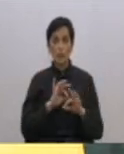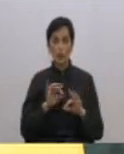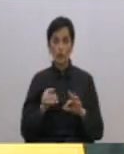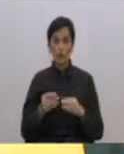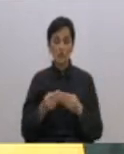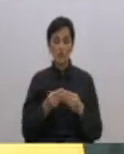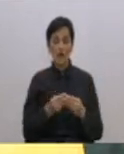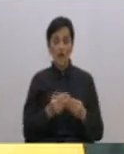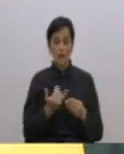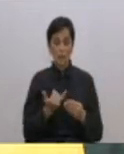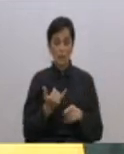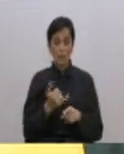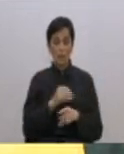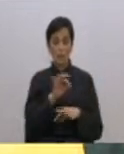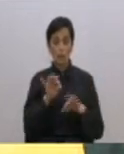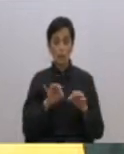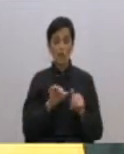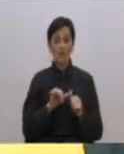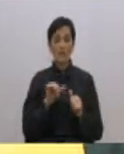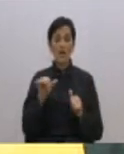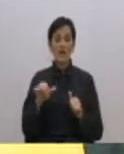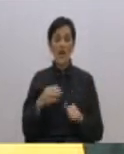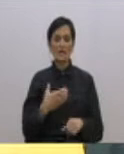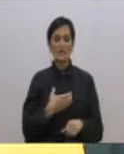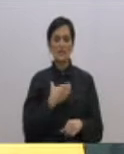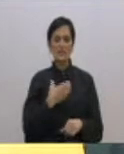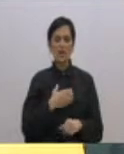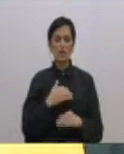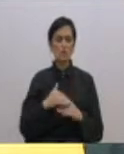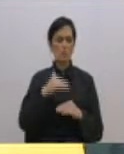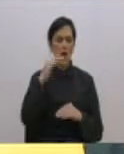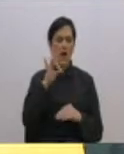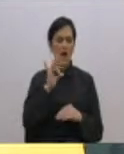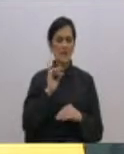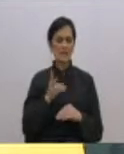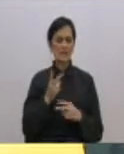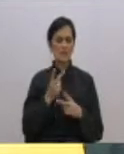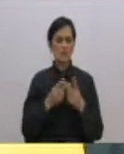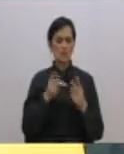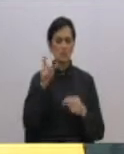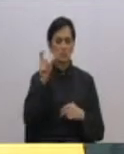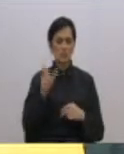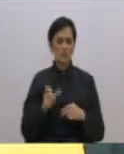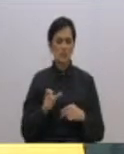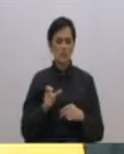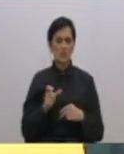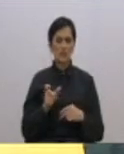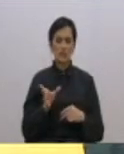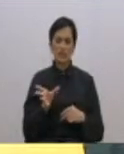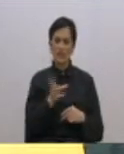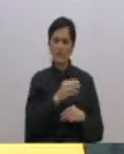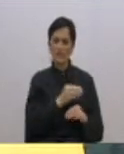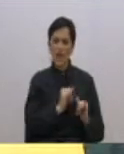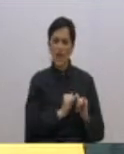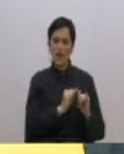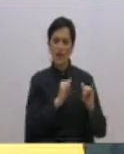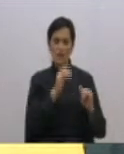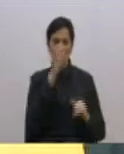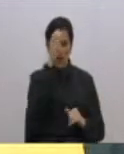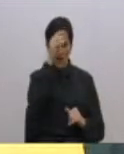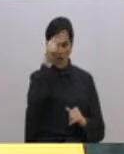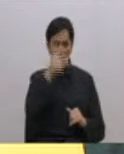პროექტში გარდა საშიშროების მაღალი რისკის მჟავრდებულებისა ყველაზე ვრცელდება უმაღლესი განათლების